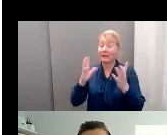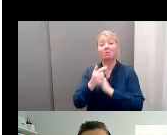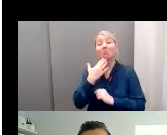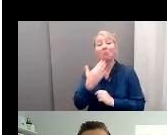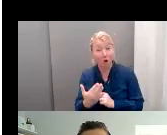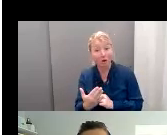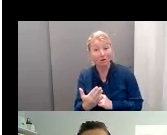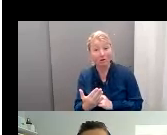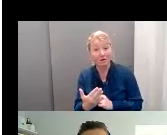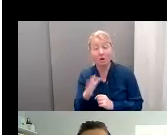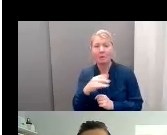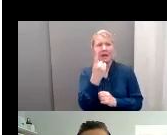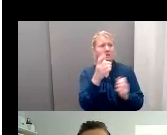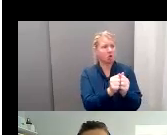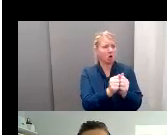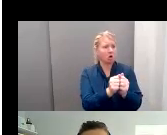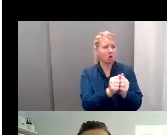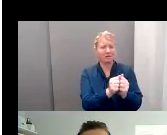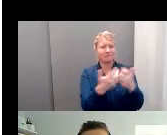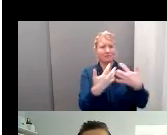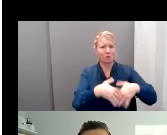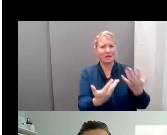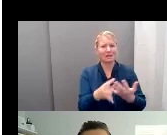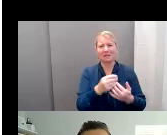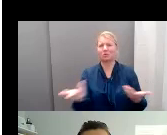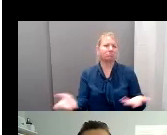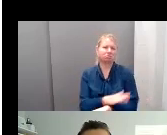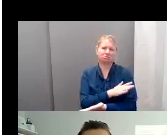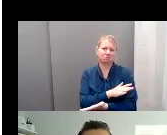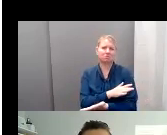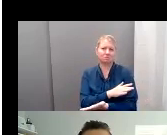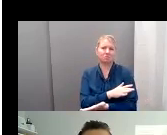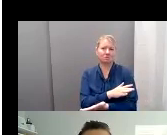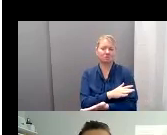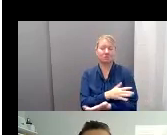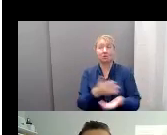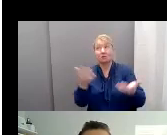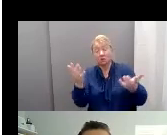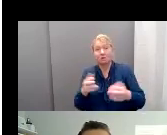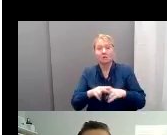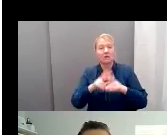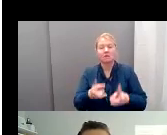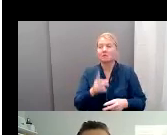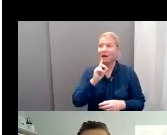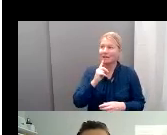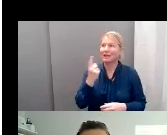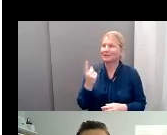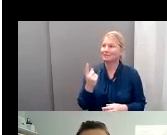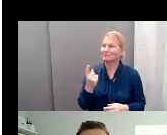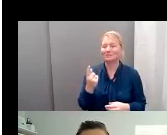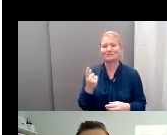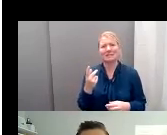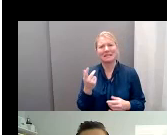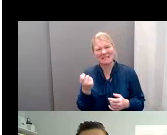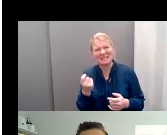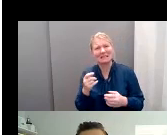om en sak inte fungerar så är vi ofta tillbaka där vi början. Det känns som att man alltid har en fot i utanförskapet.